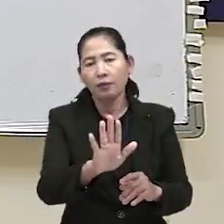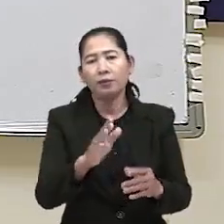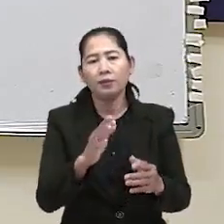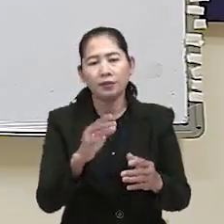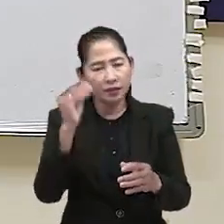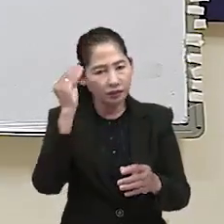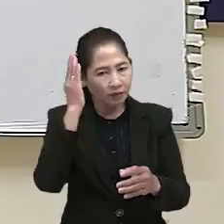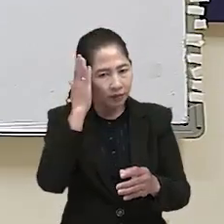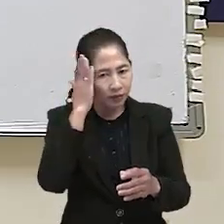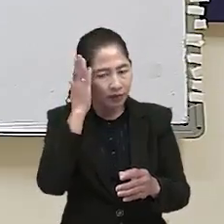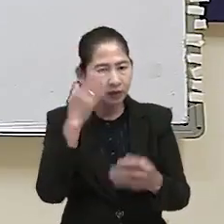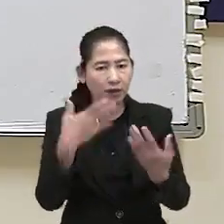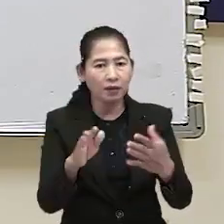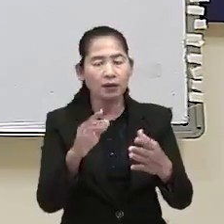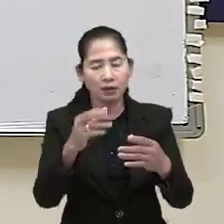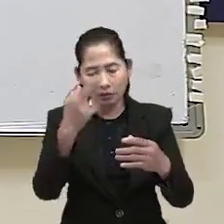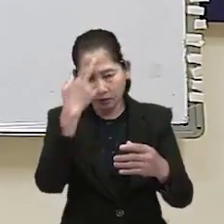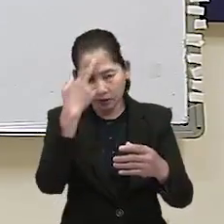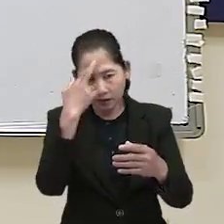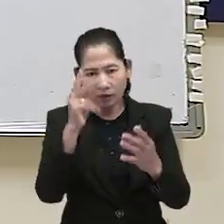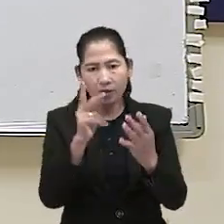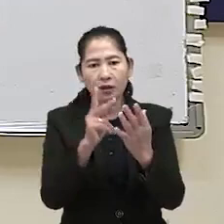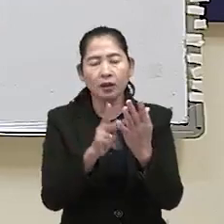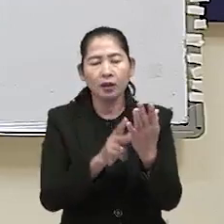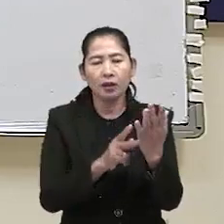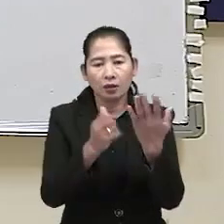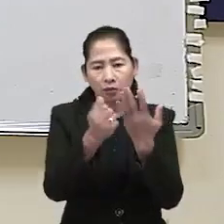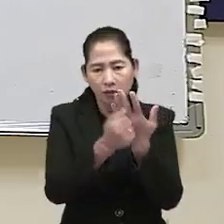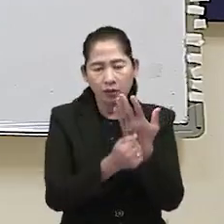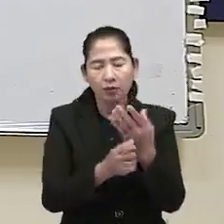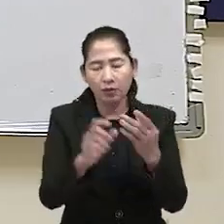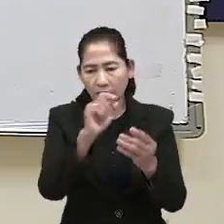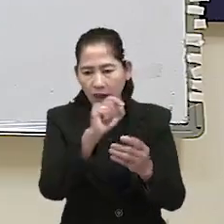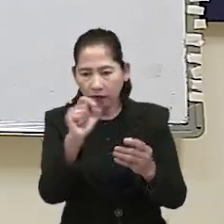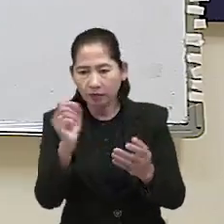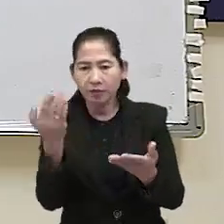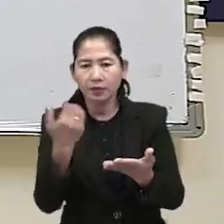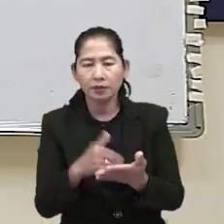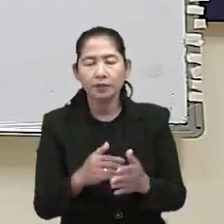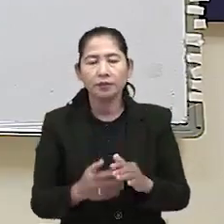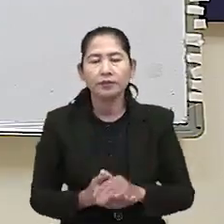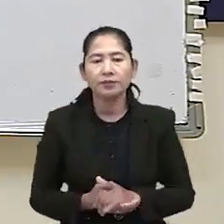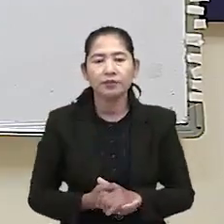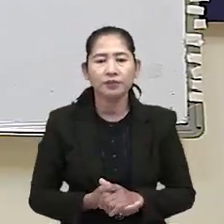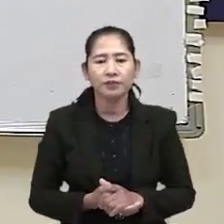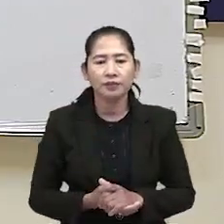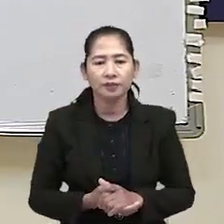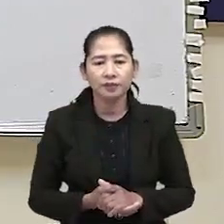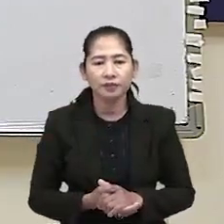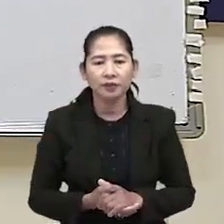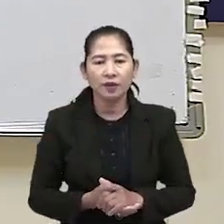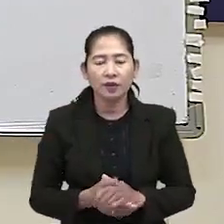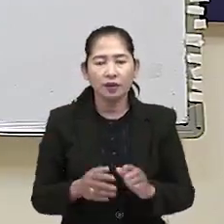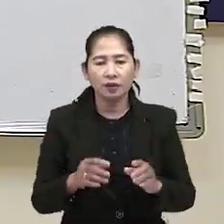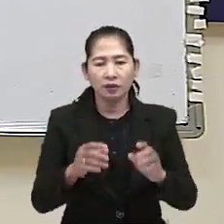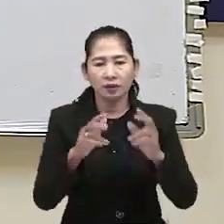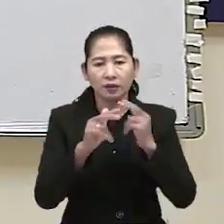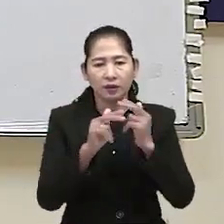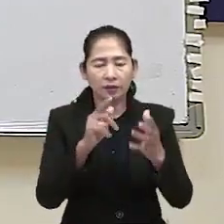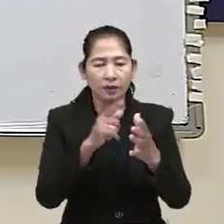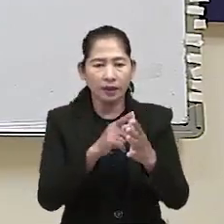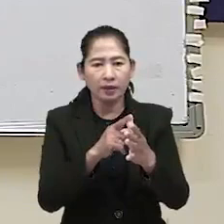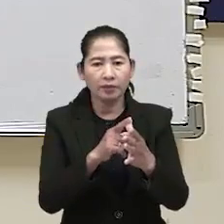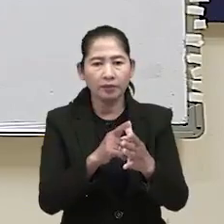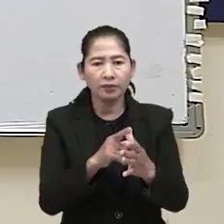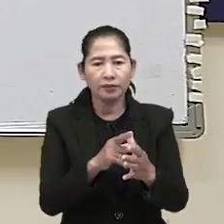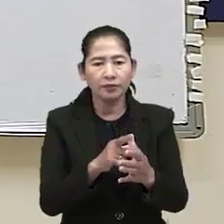ហើយអញ្ចឹងយើងឈានចូលទៅរំលឹកទៅរកគម្រោងតែងសារឡើងវិញណាកូនណាចាអរគុណច្រើនទាំងអស់គ្នាអញ្ចឹងតាក់តងមួយផ្ដើមគឺកូ